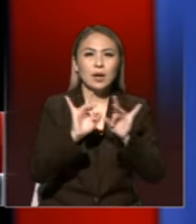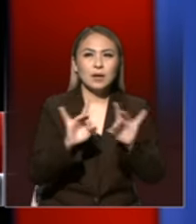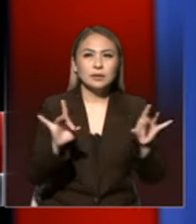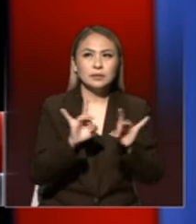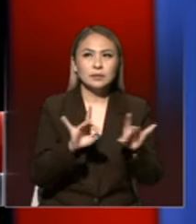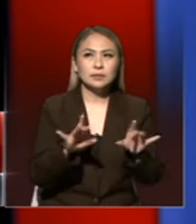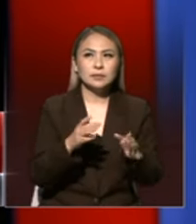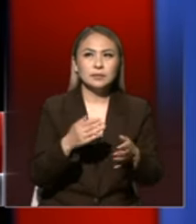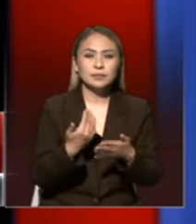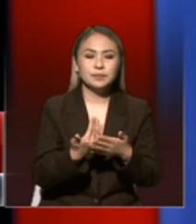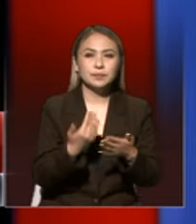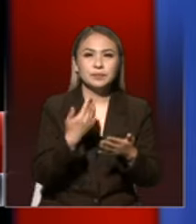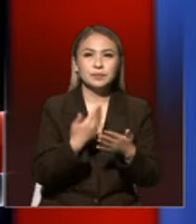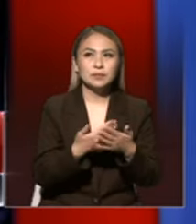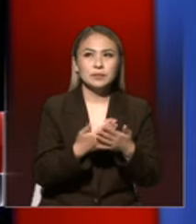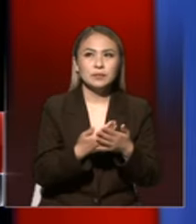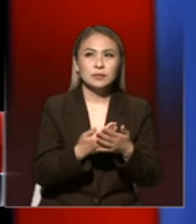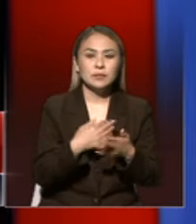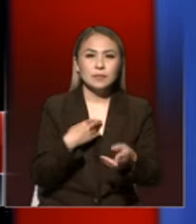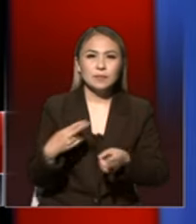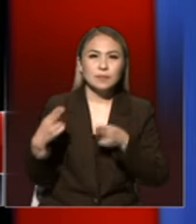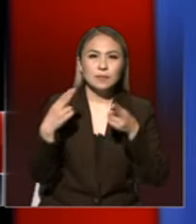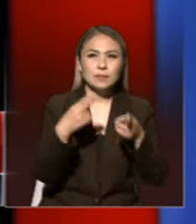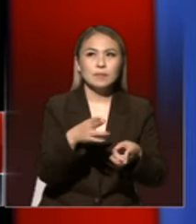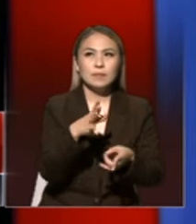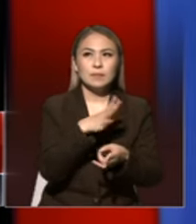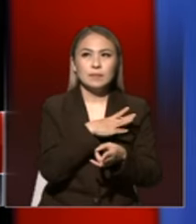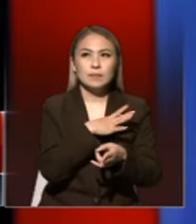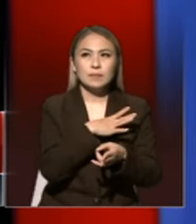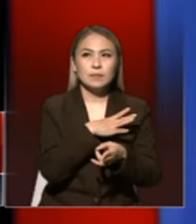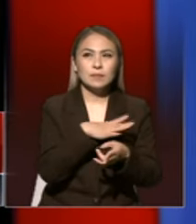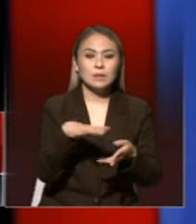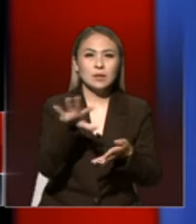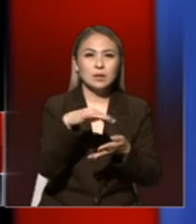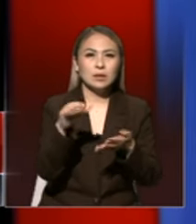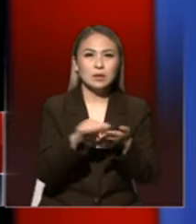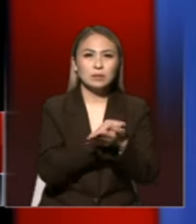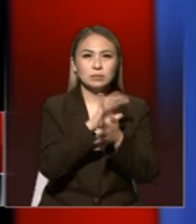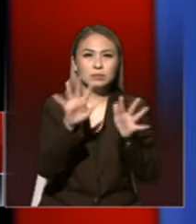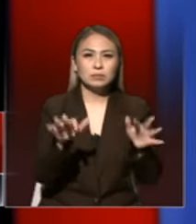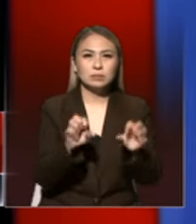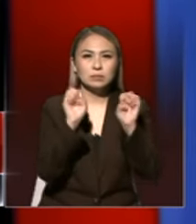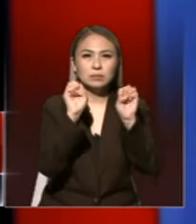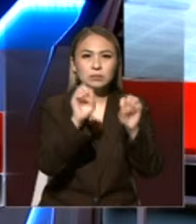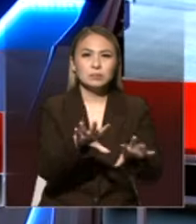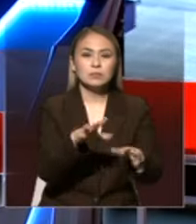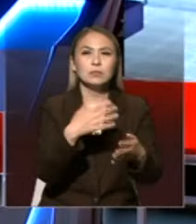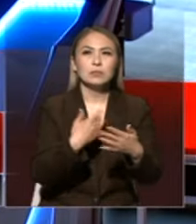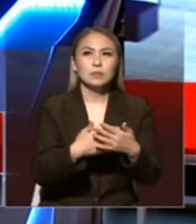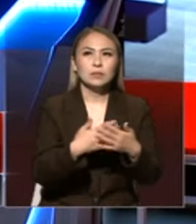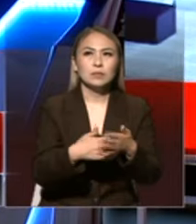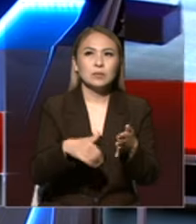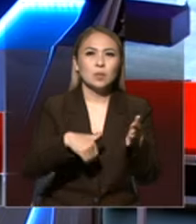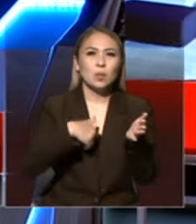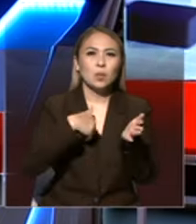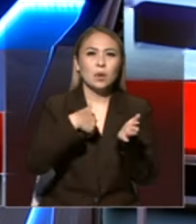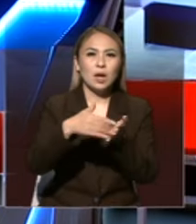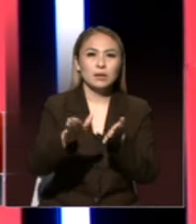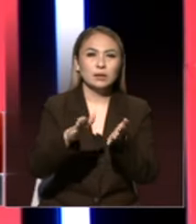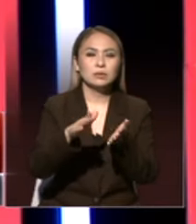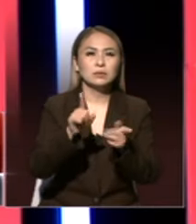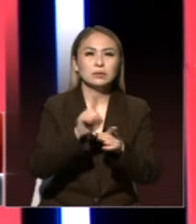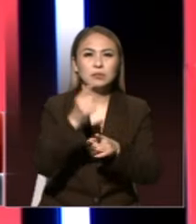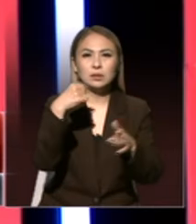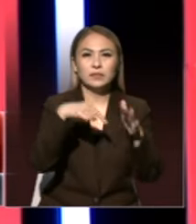қанағат мырза айтып кетті, бардым, бәрі документті өткіздім. Бірақ жоқ болып шықты. Жоқ болып